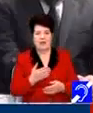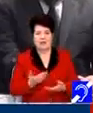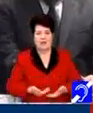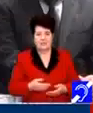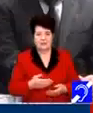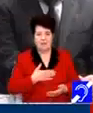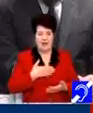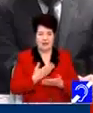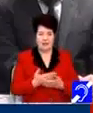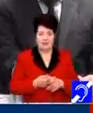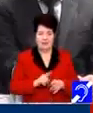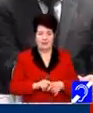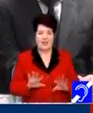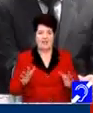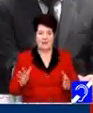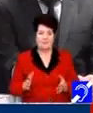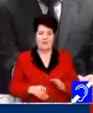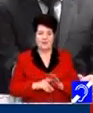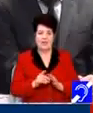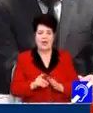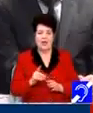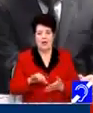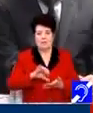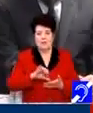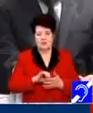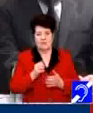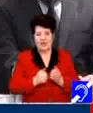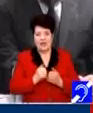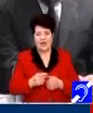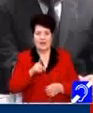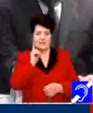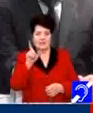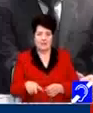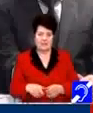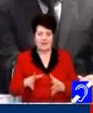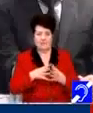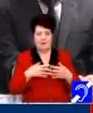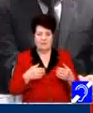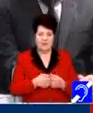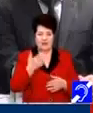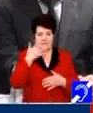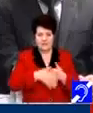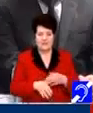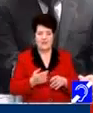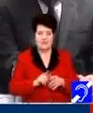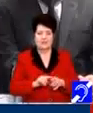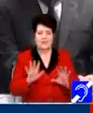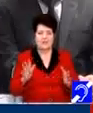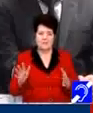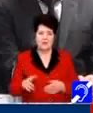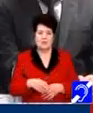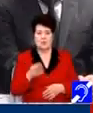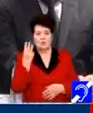Imediat când participă la așa evenimente, fiecare tânăr sau fiecare familie înțelege plusurile și aturile acestor evenimente și mulți